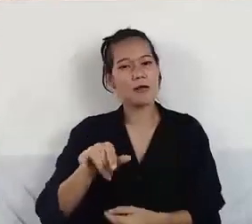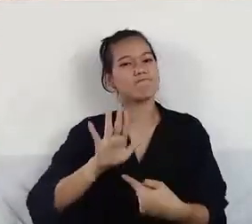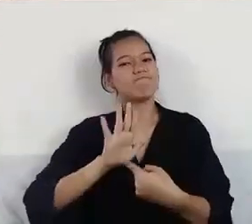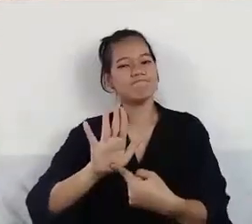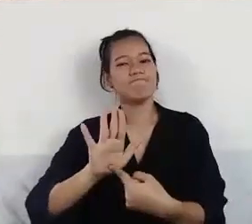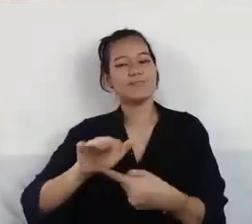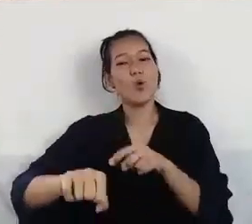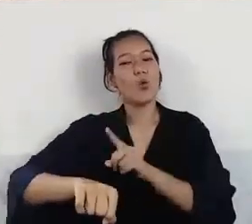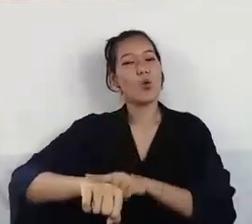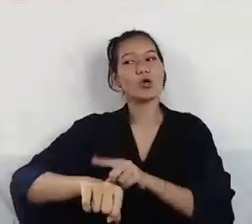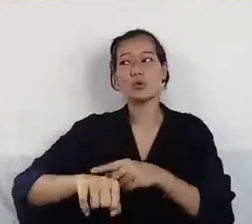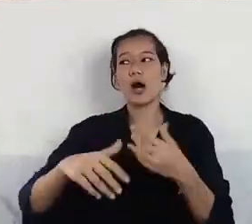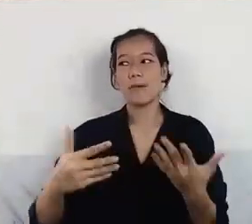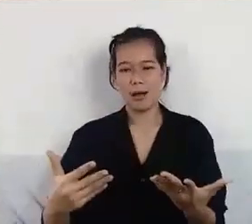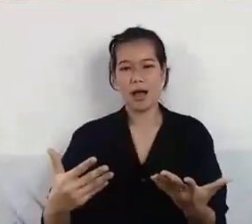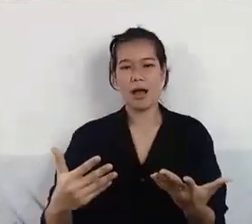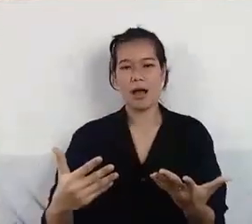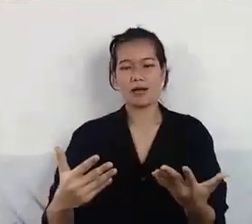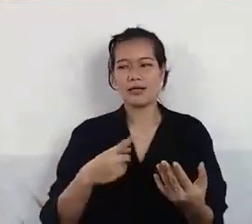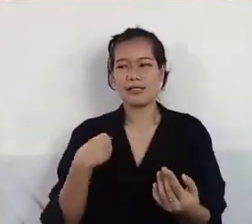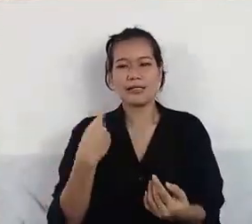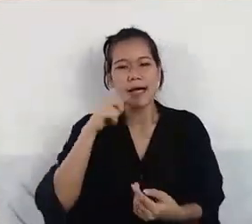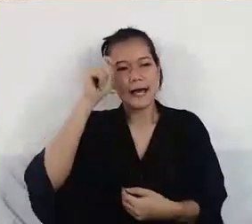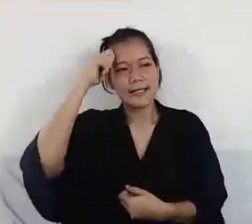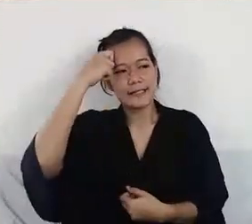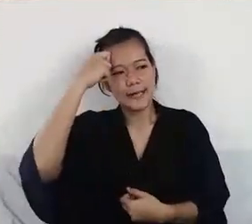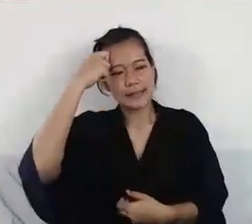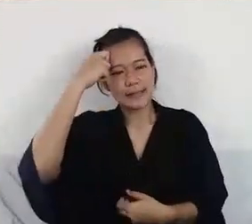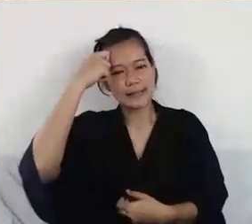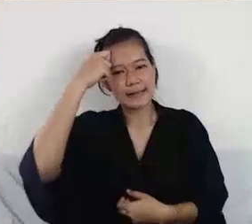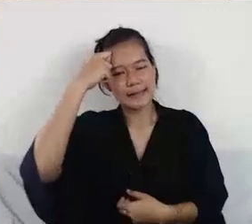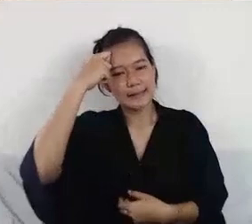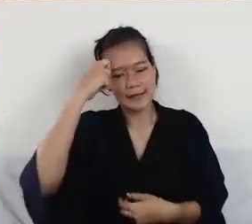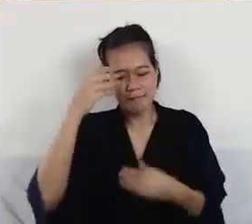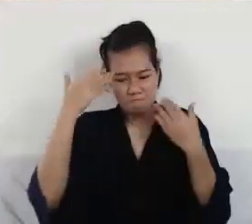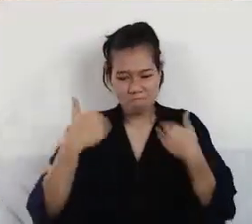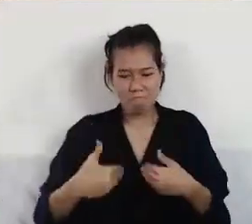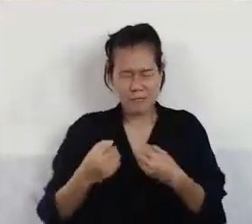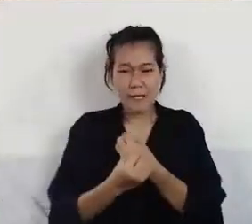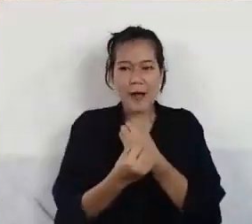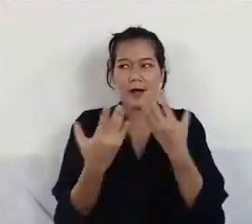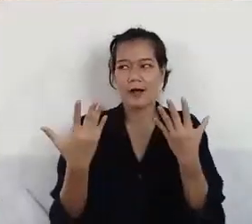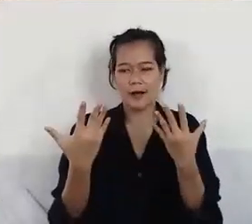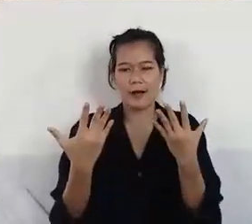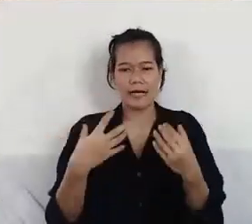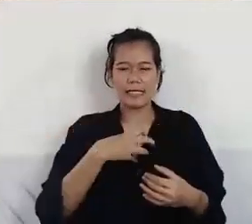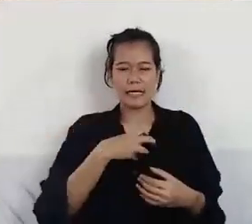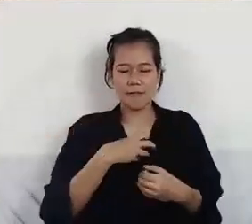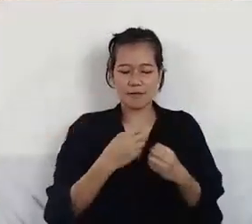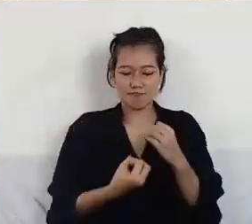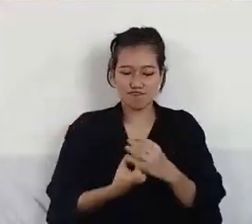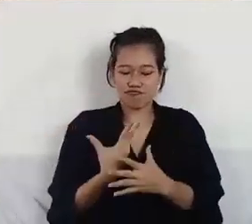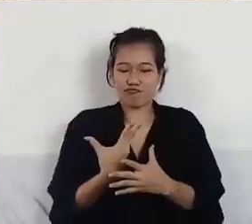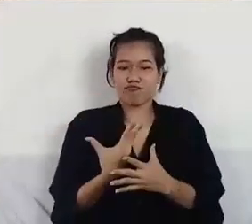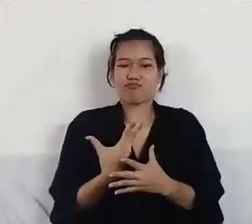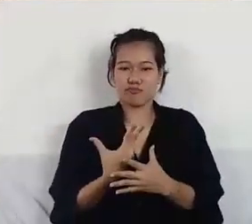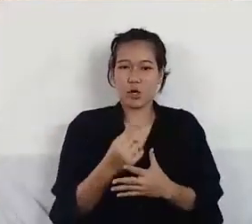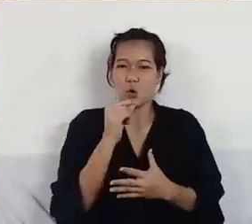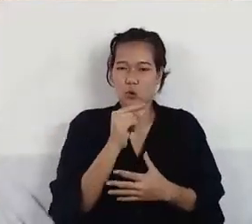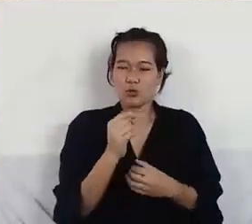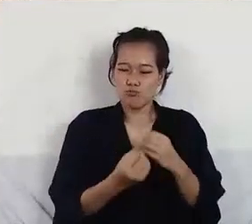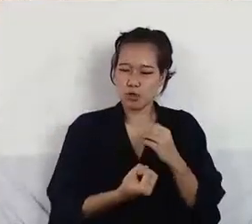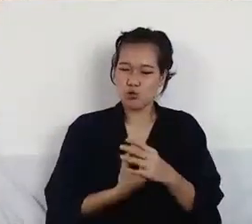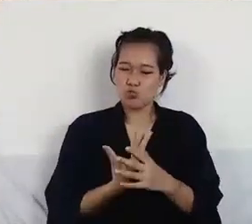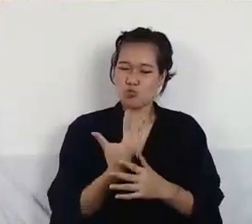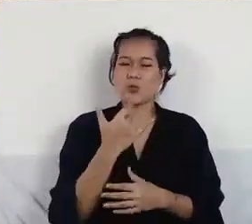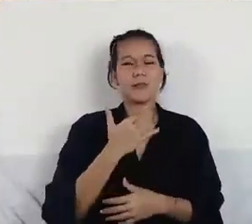momen di mana kita diingatkan dan disegarkan kembali iman kita, supaya terus bertumbuh di